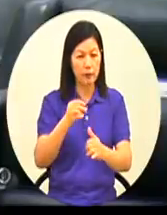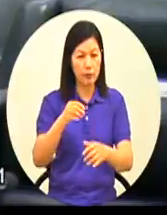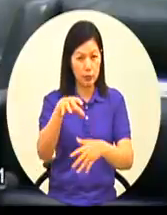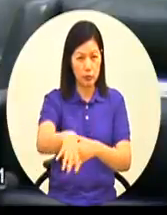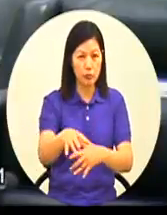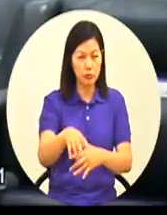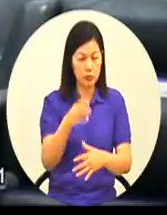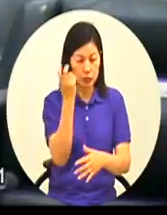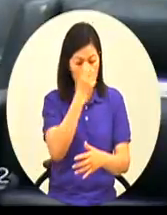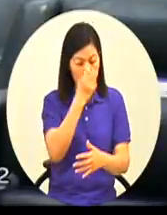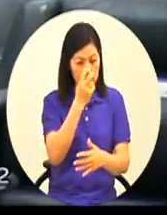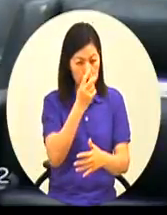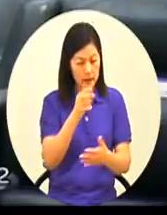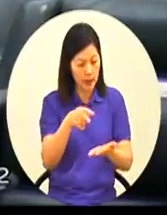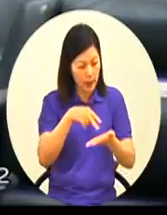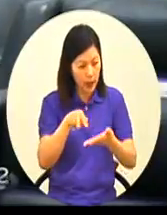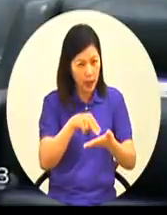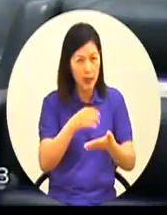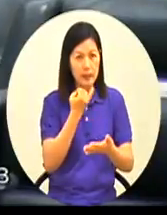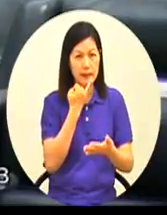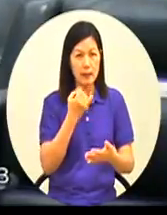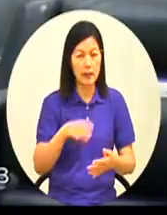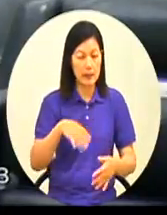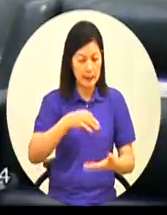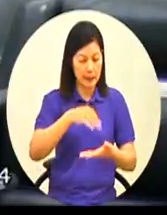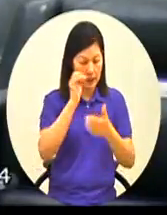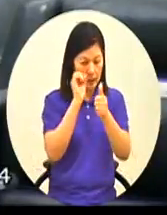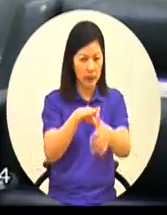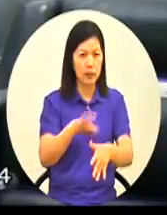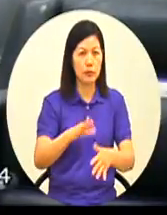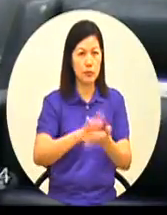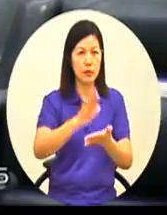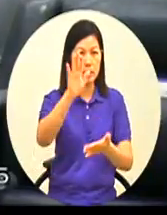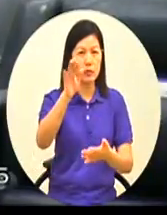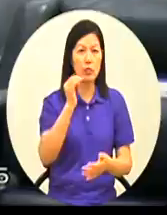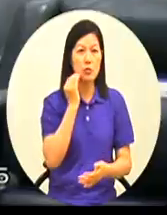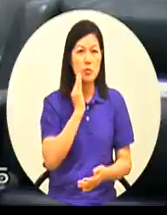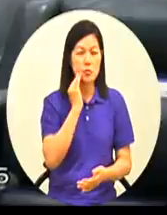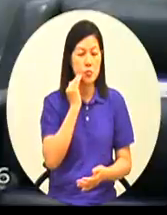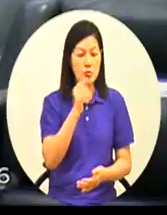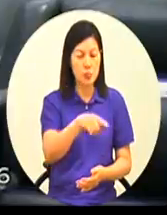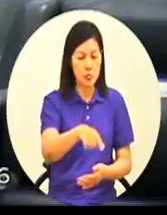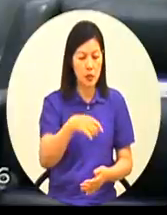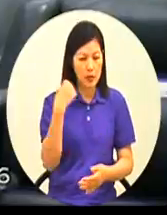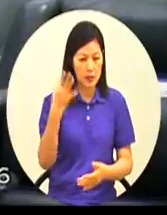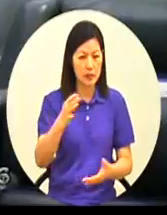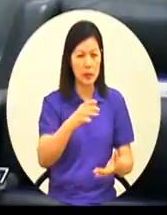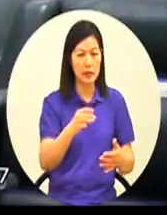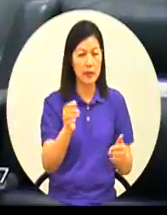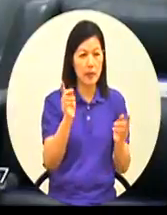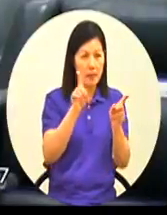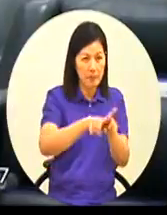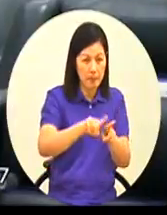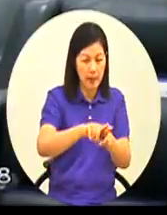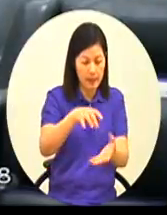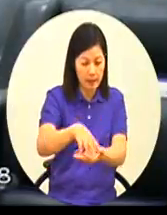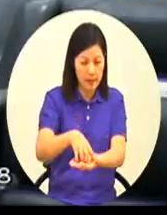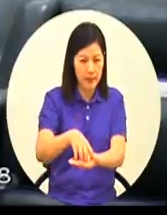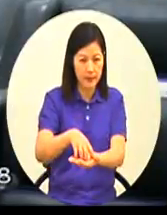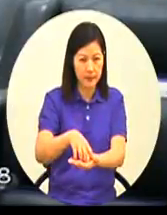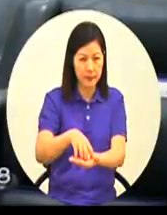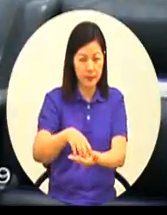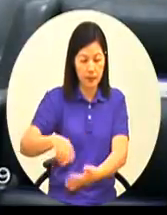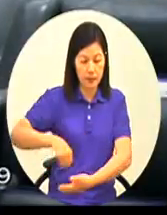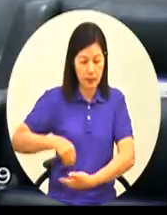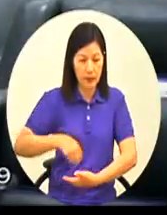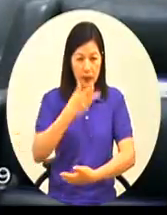查询嘛。那我特别要提醒、哦、包括未来我们如果发行了这个新的伴侣证，方便携带实